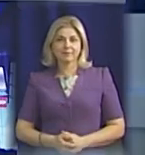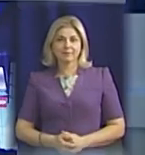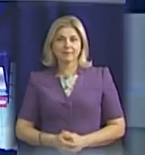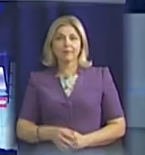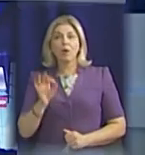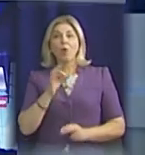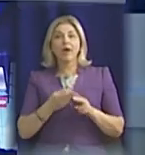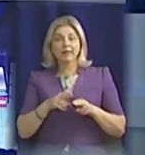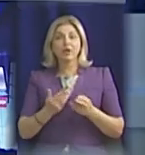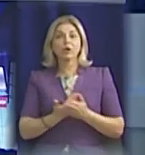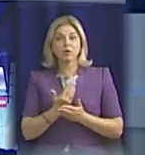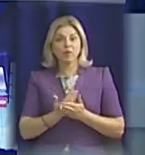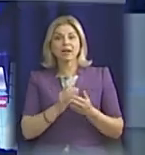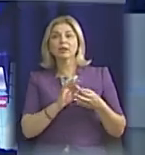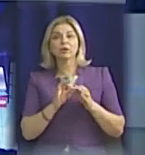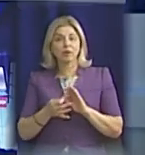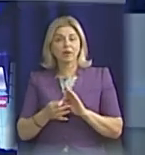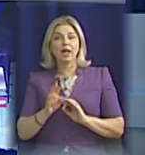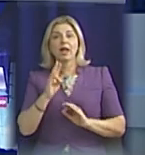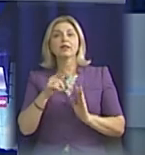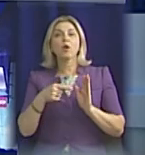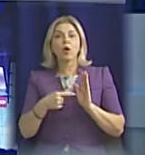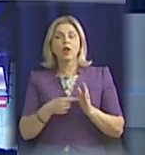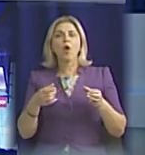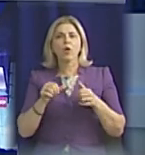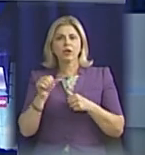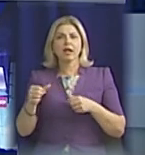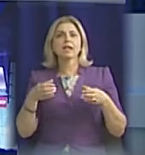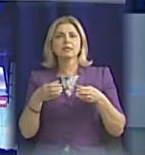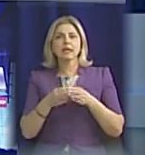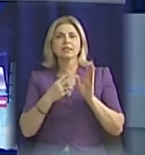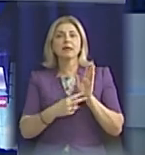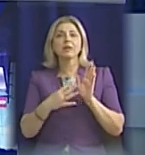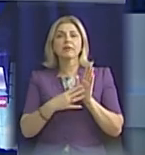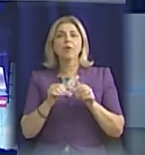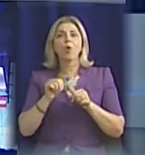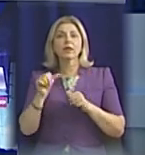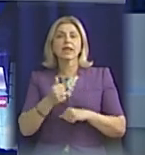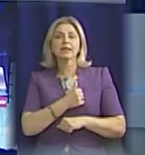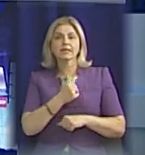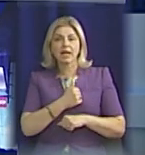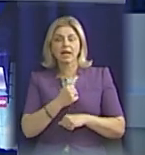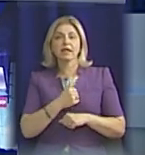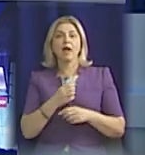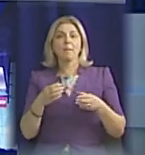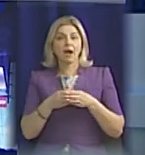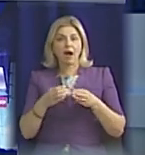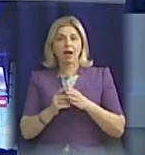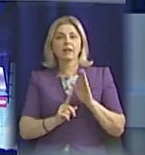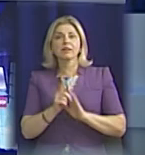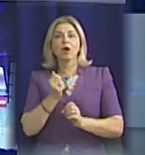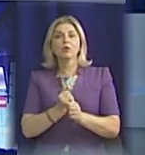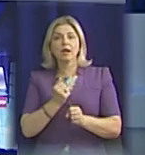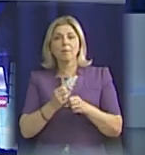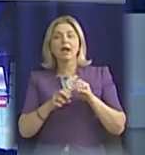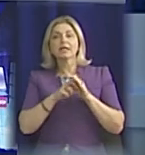Про ці та інші події більш докладно. У Миколаєві особовий склад 79-ї окремої десантно-штурмової бригади розпочав відпрацювання